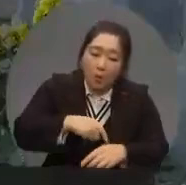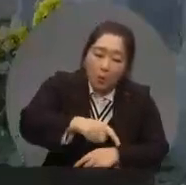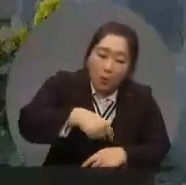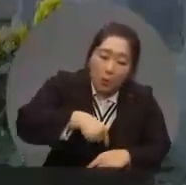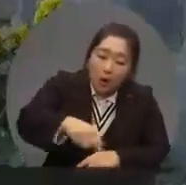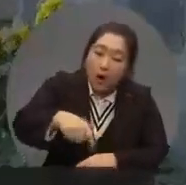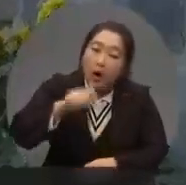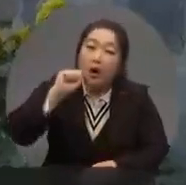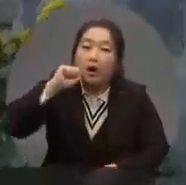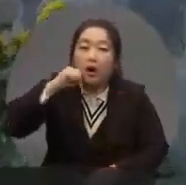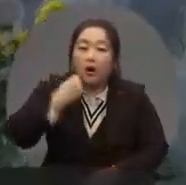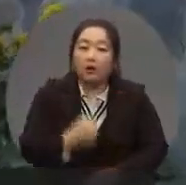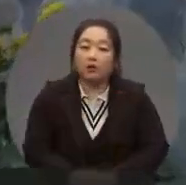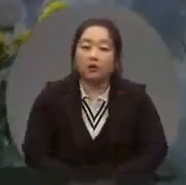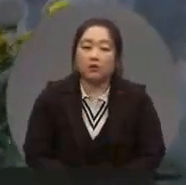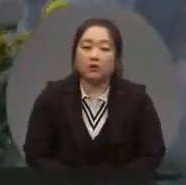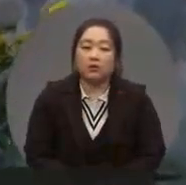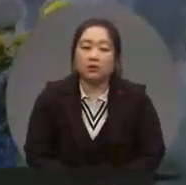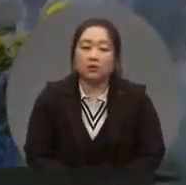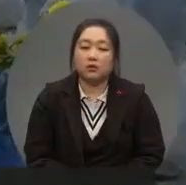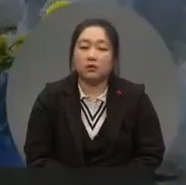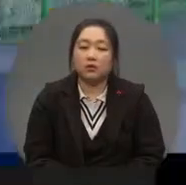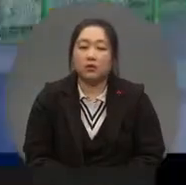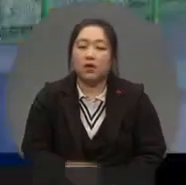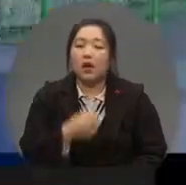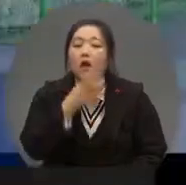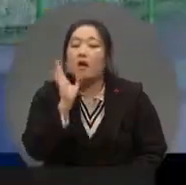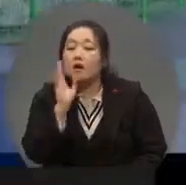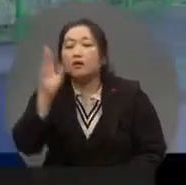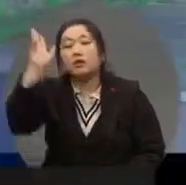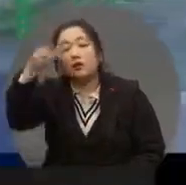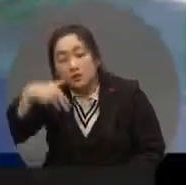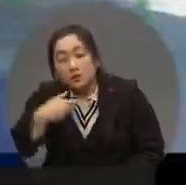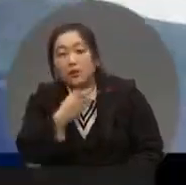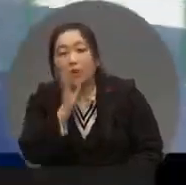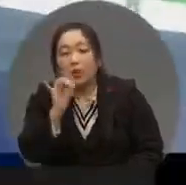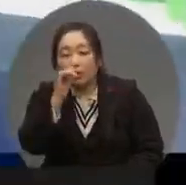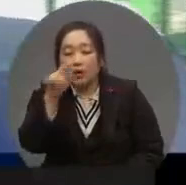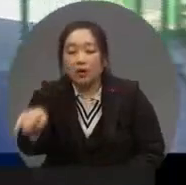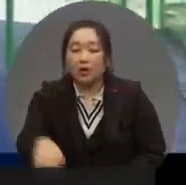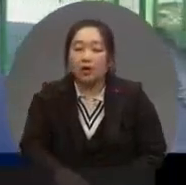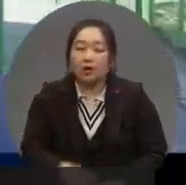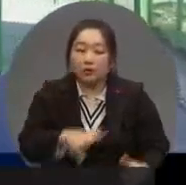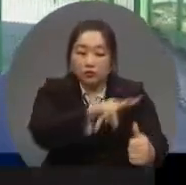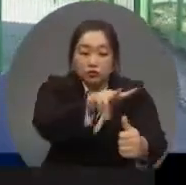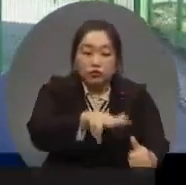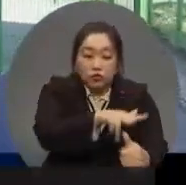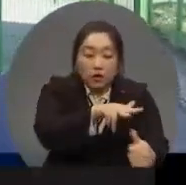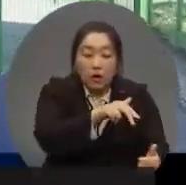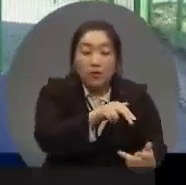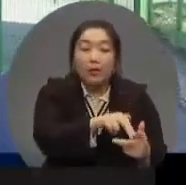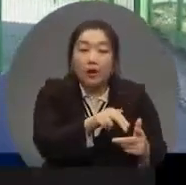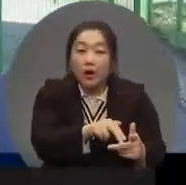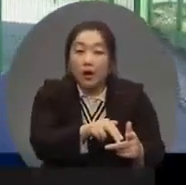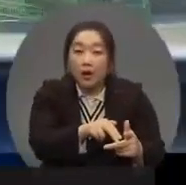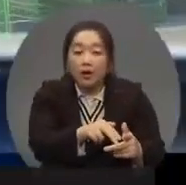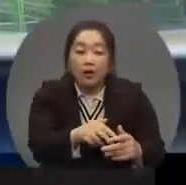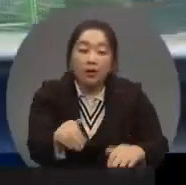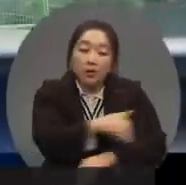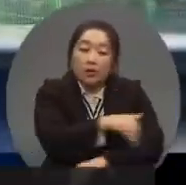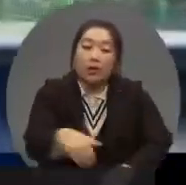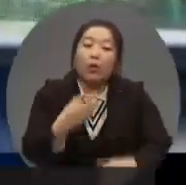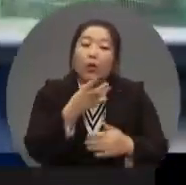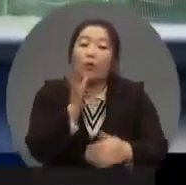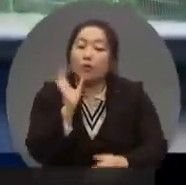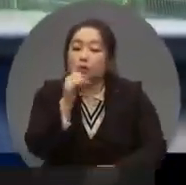쉽지 않습니다. 연세 많은 노인들이 사시고 약간 치맥 있는 어른도 있으니까 주간보호에 다니시는